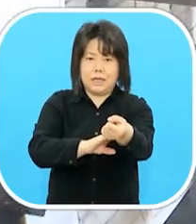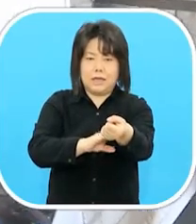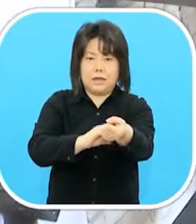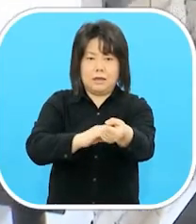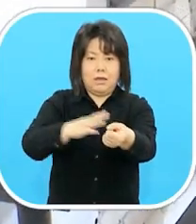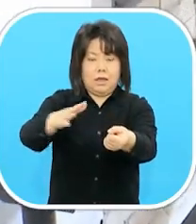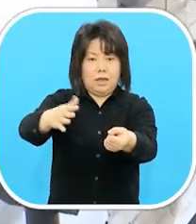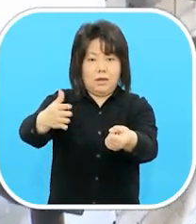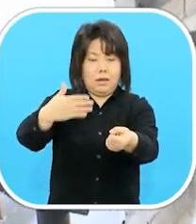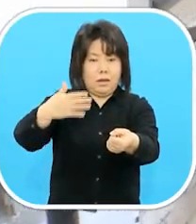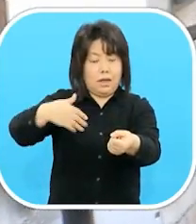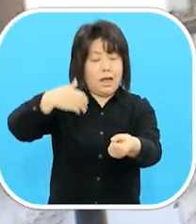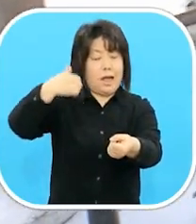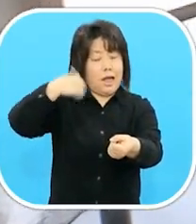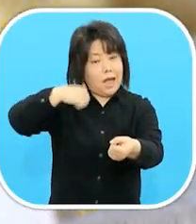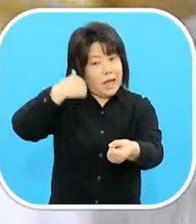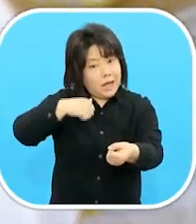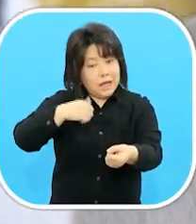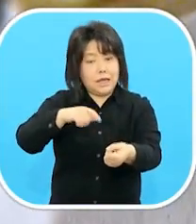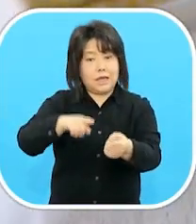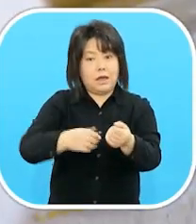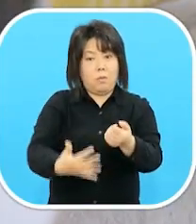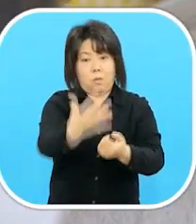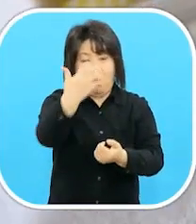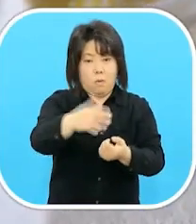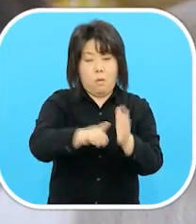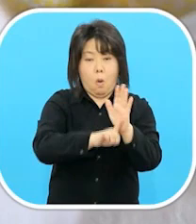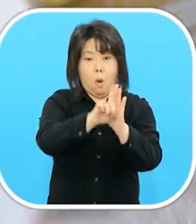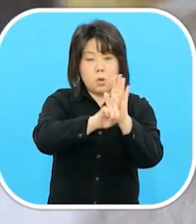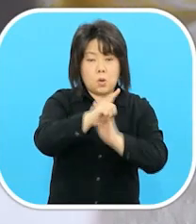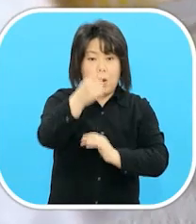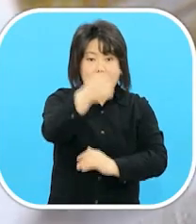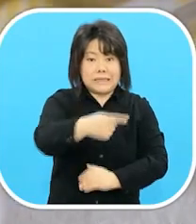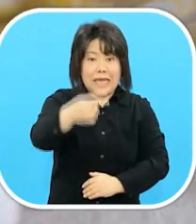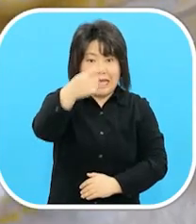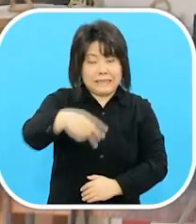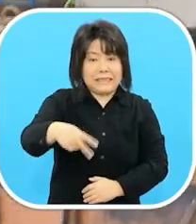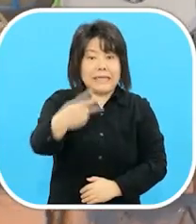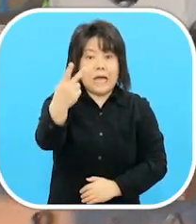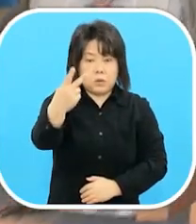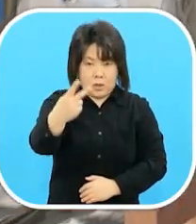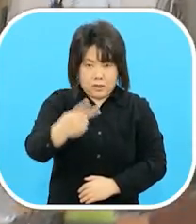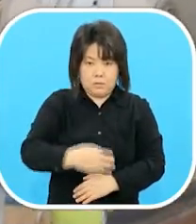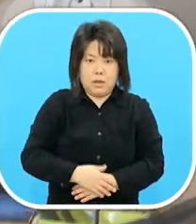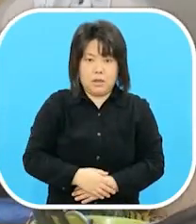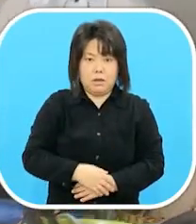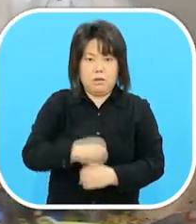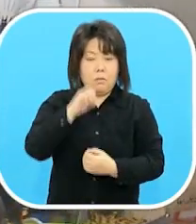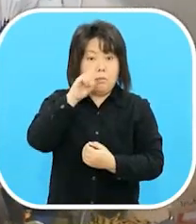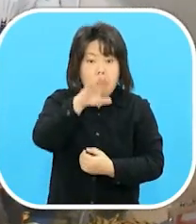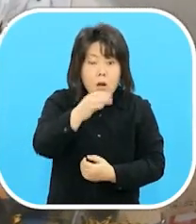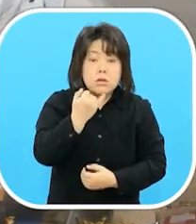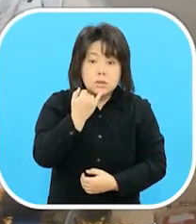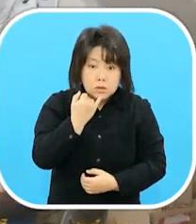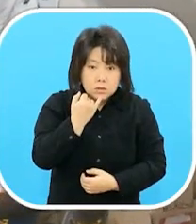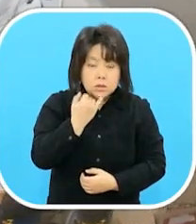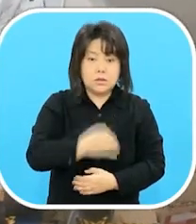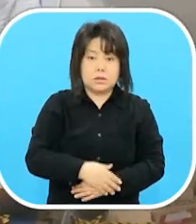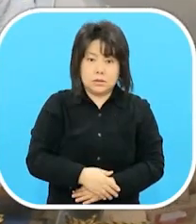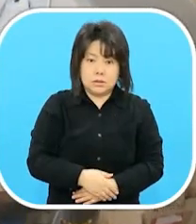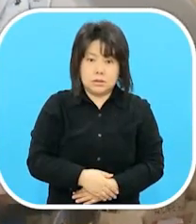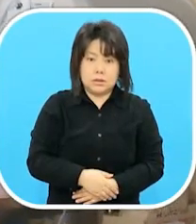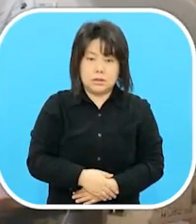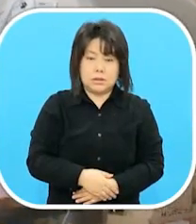いですよ。 熱いですよ。 わ、 中1200度ぐらい。 1200度。 はい、 思いっきり吹いていいですか？ はい。